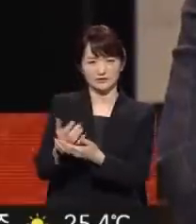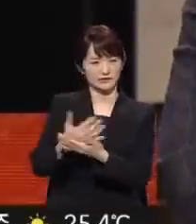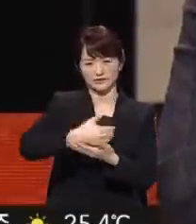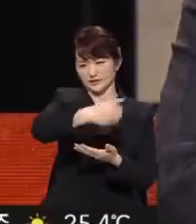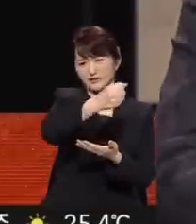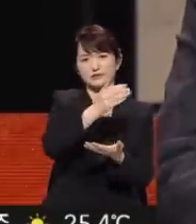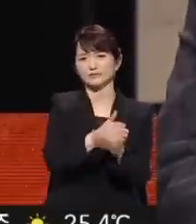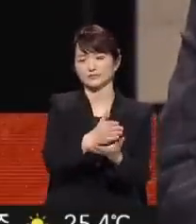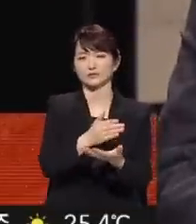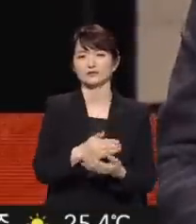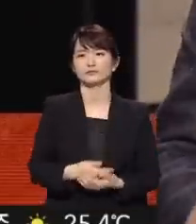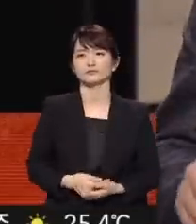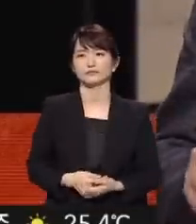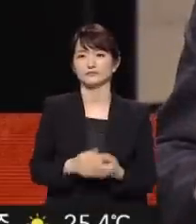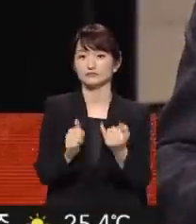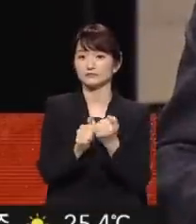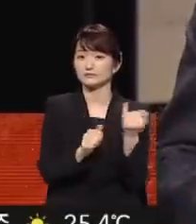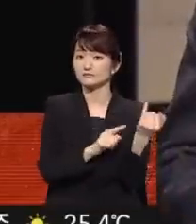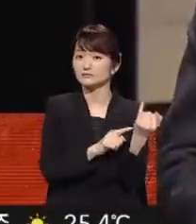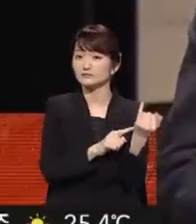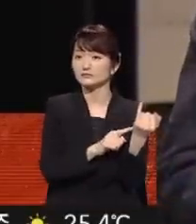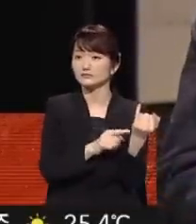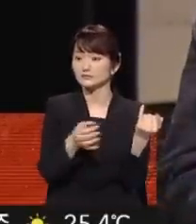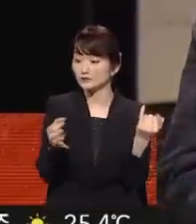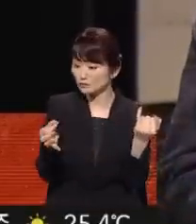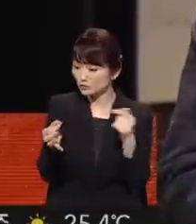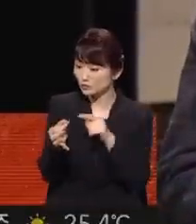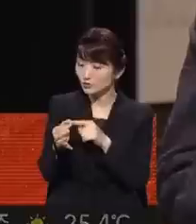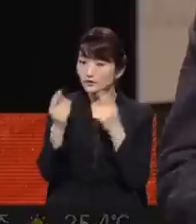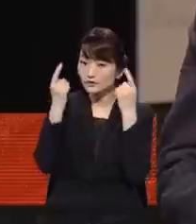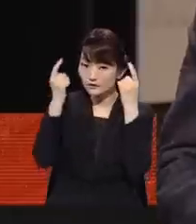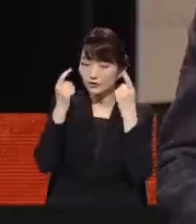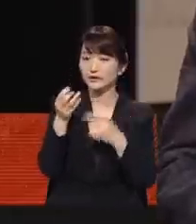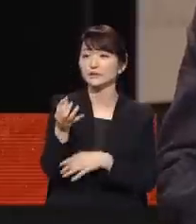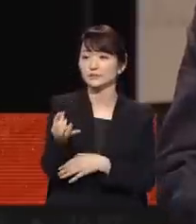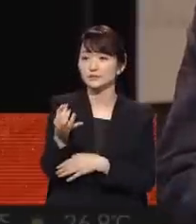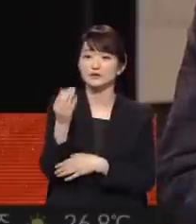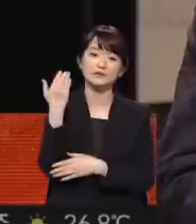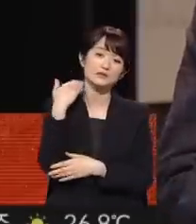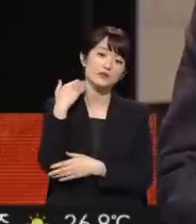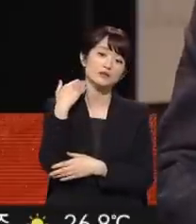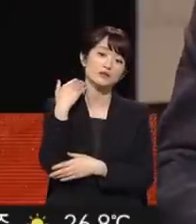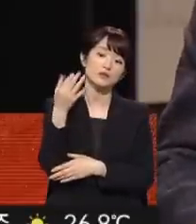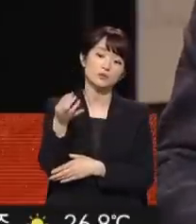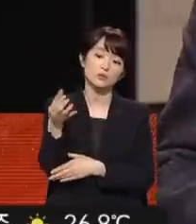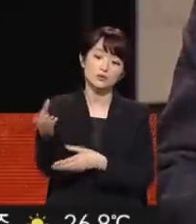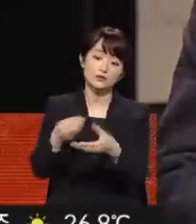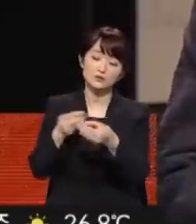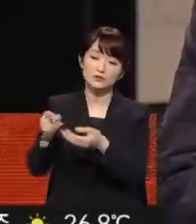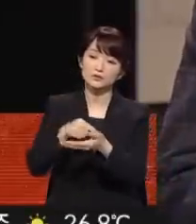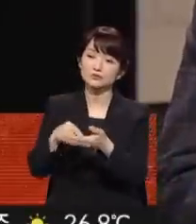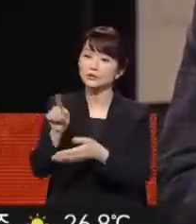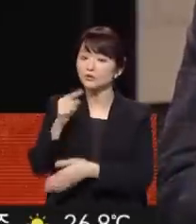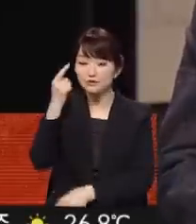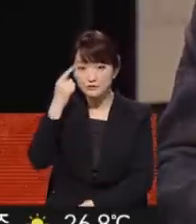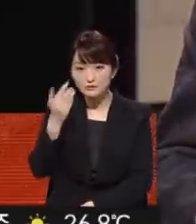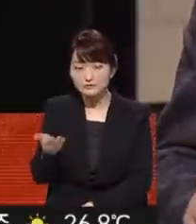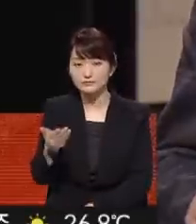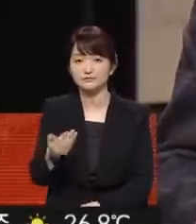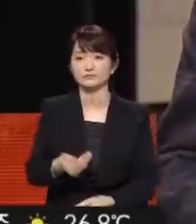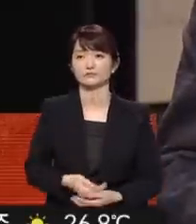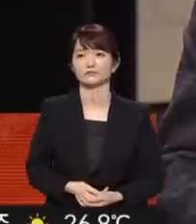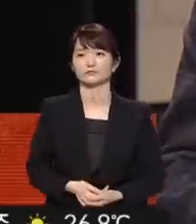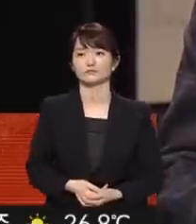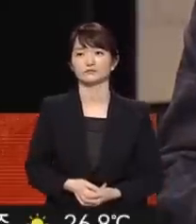단호하게 얘기를 했다는데 이 아내는 차라리 그 돈 우리 여행비나 아니면 이 전세 대출금 갚는 데 보태면 어떻겠냐 이렇게 물어봤다는